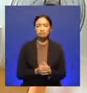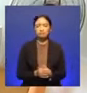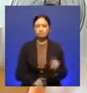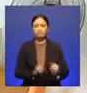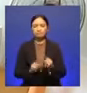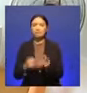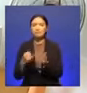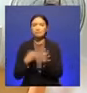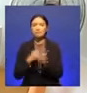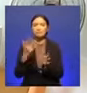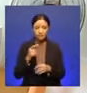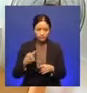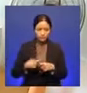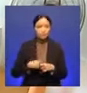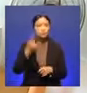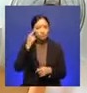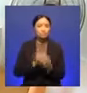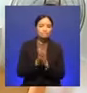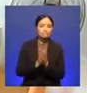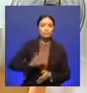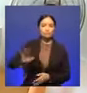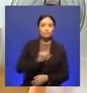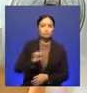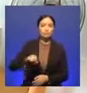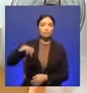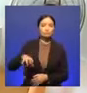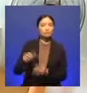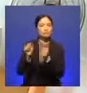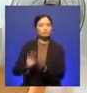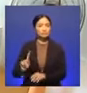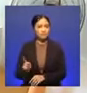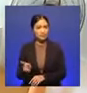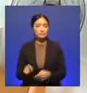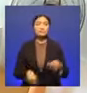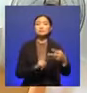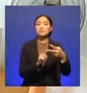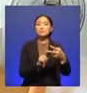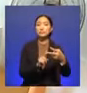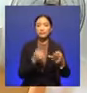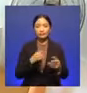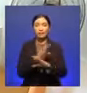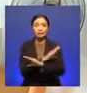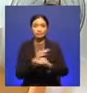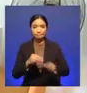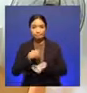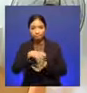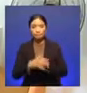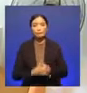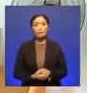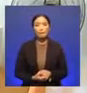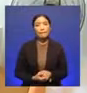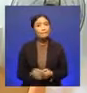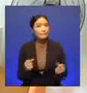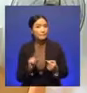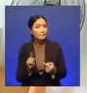าประเมินวัดผลได้ง่ายอันนี้เป็นความท้าทายที่สสจะ direct อย่างไรส่วนที่สองก็คงเป็นขออนุญาตเป็นการแลกเปลี่ยนนะครับกับ